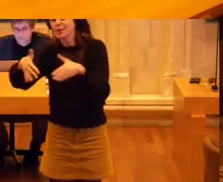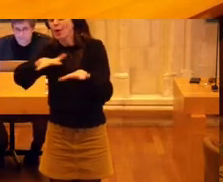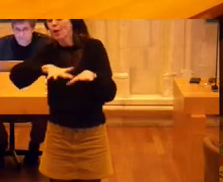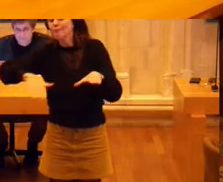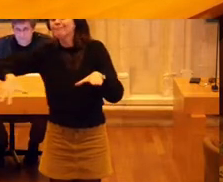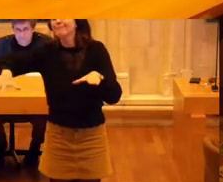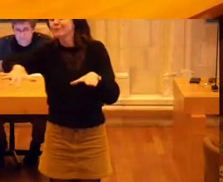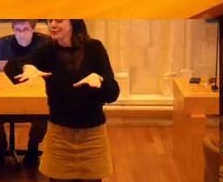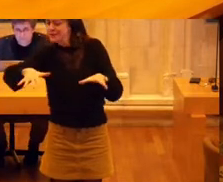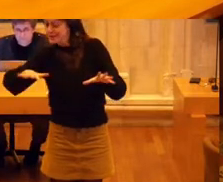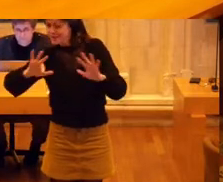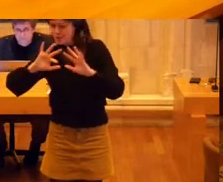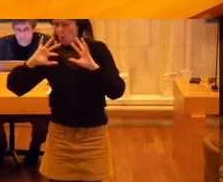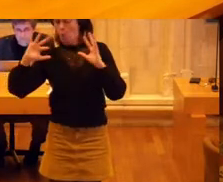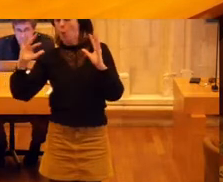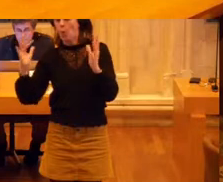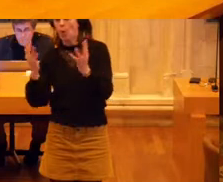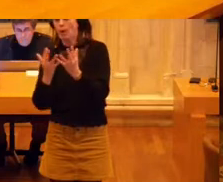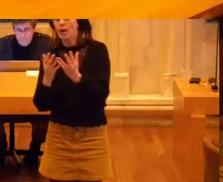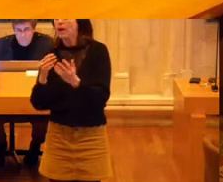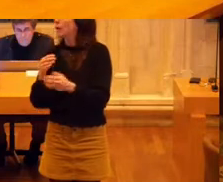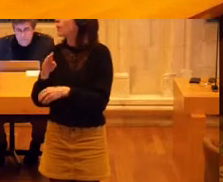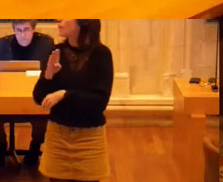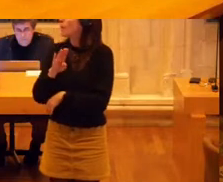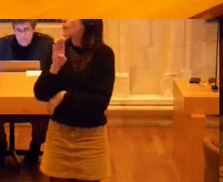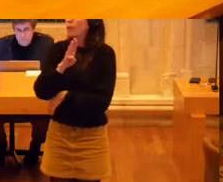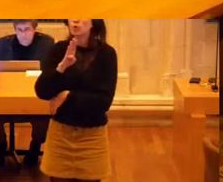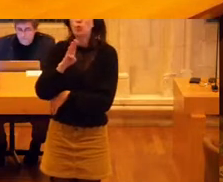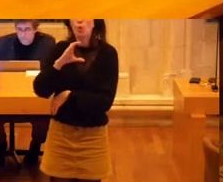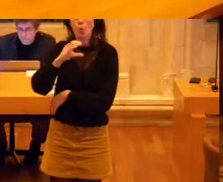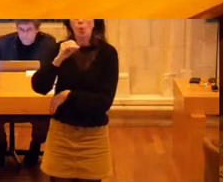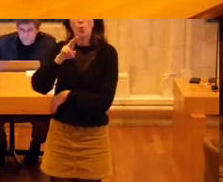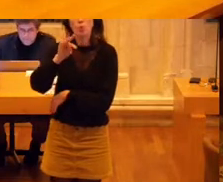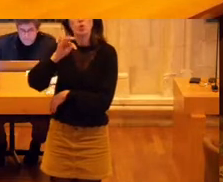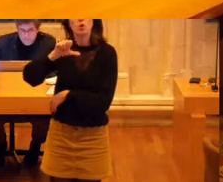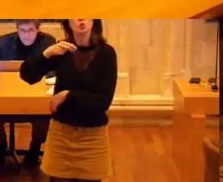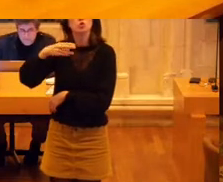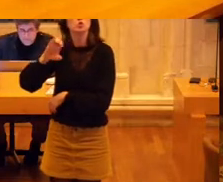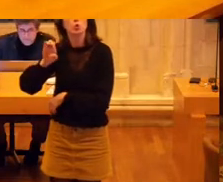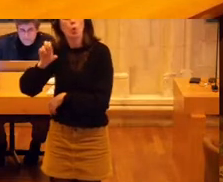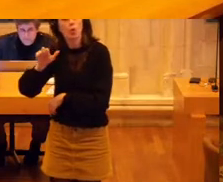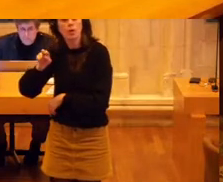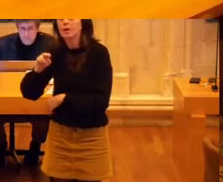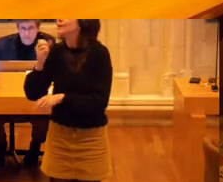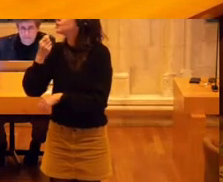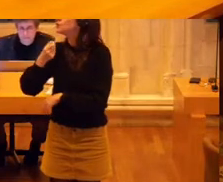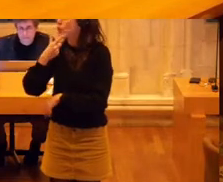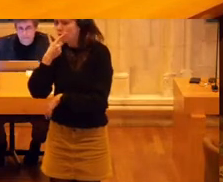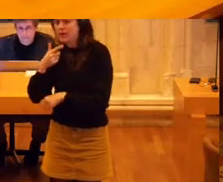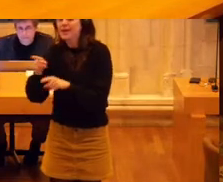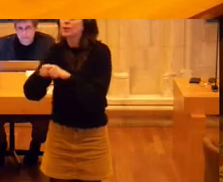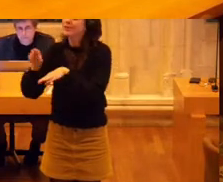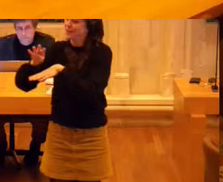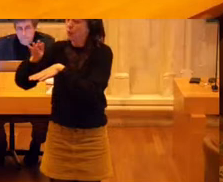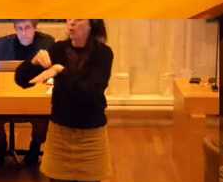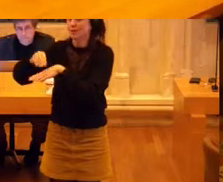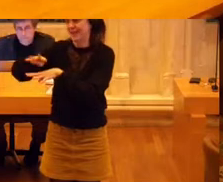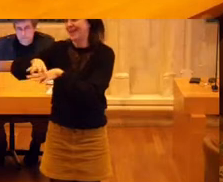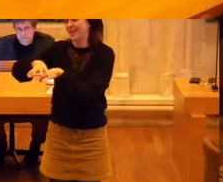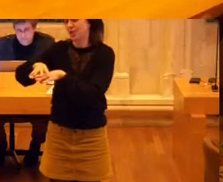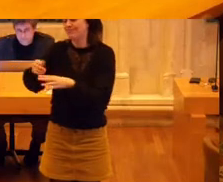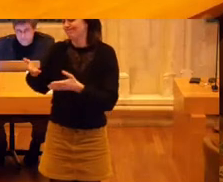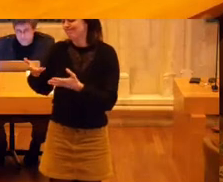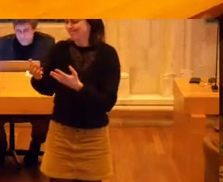avec Bruno Coutenceau, la démocratie de proximité, Sophie et le conseil de quartier et les habitants, nous allons retravailler aussi aux